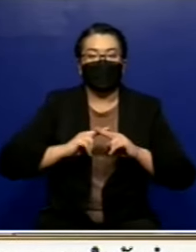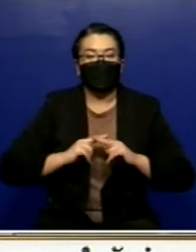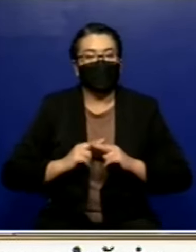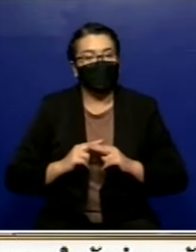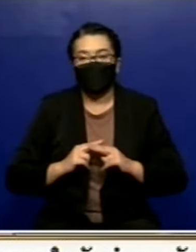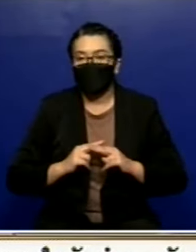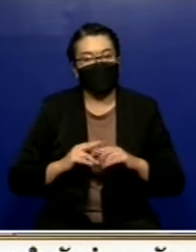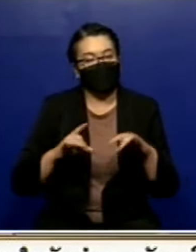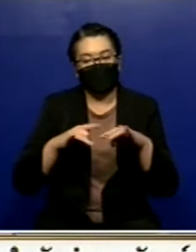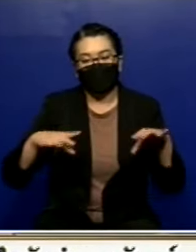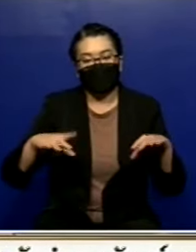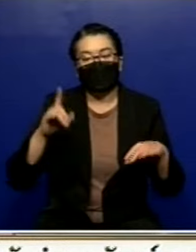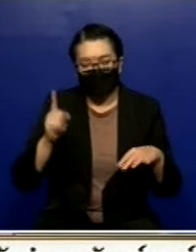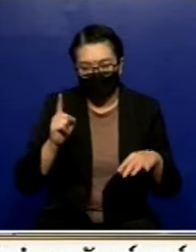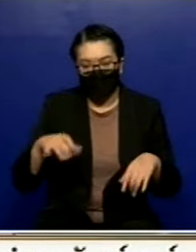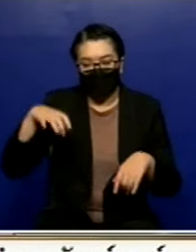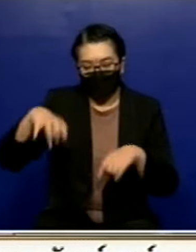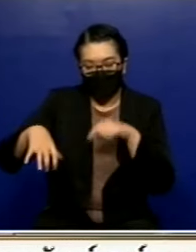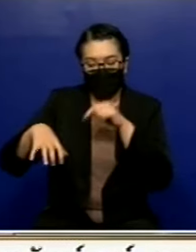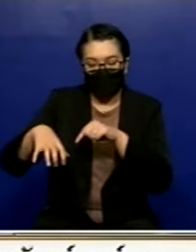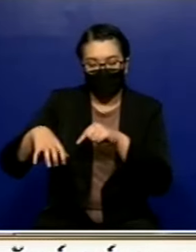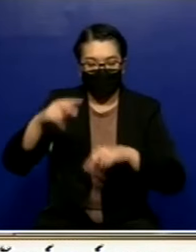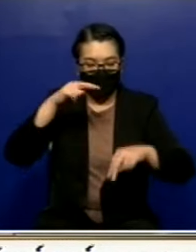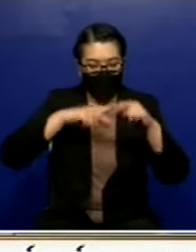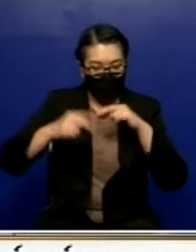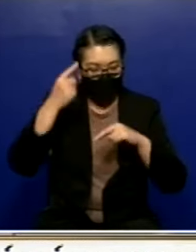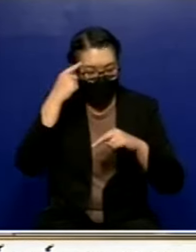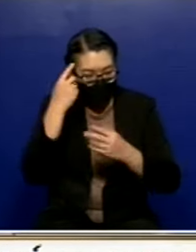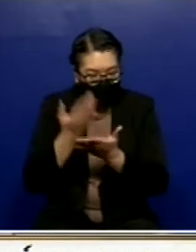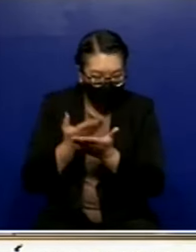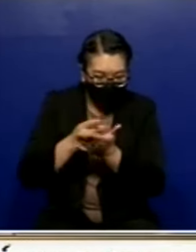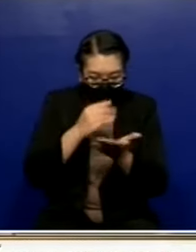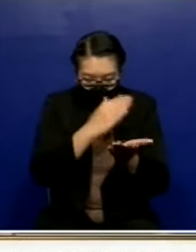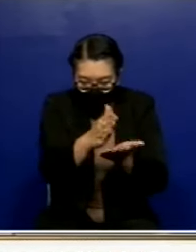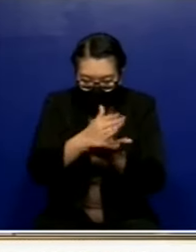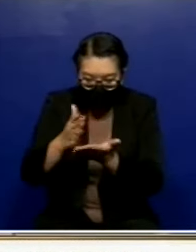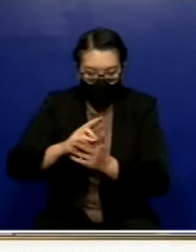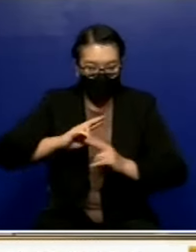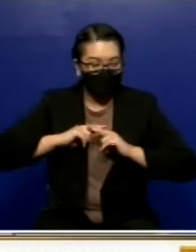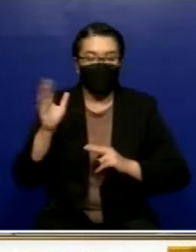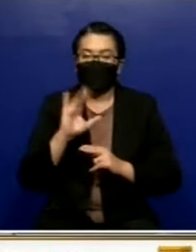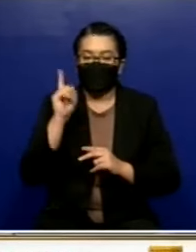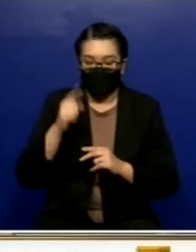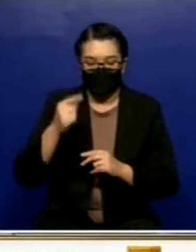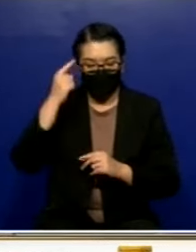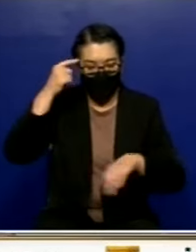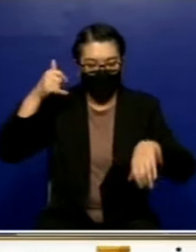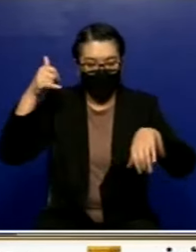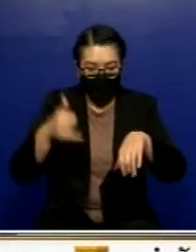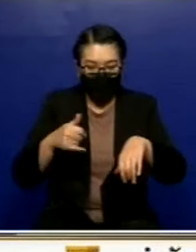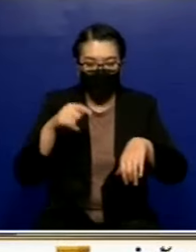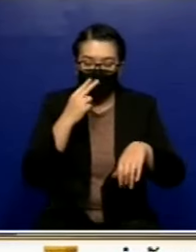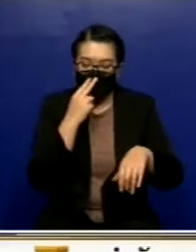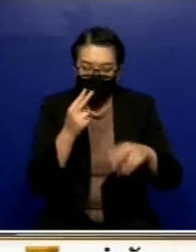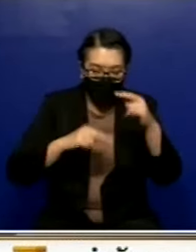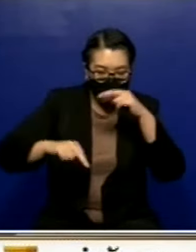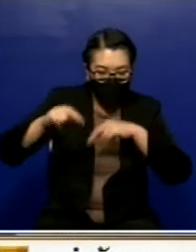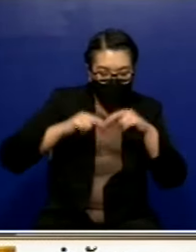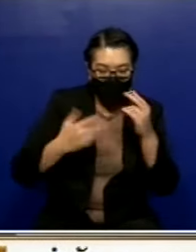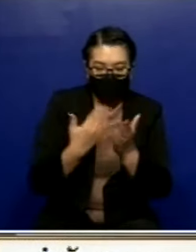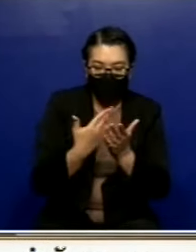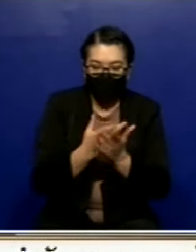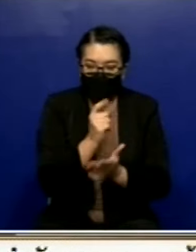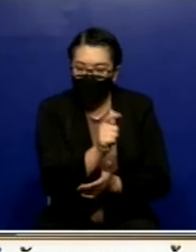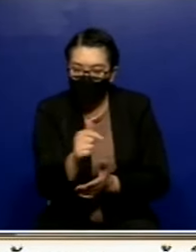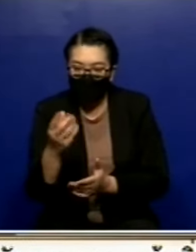ซึไม่ถูกต้องผมเปรยบง่ายๆครับขอ trouvéอย variation น้ท ยงใจยุดสมัยท่านเป็นเลขาของท่าน